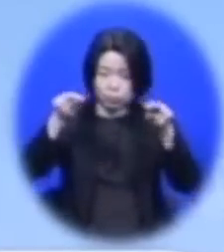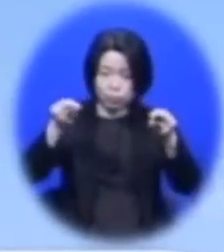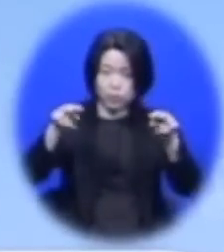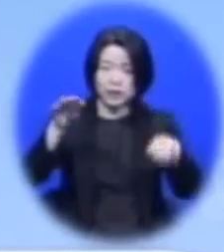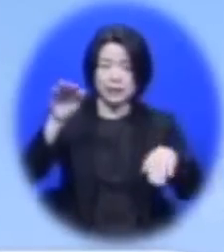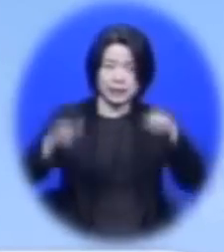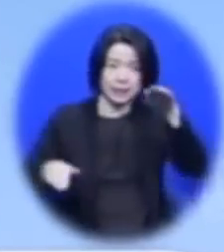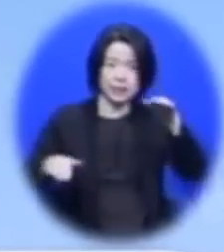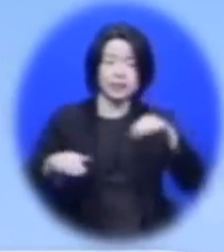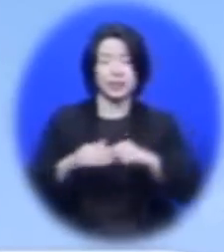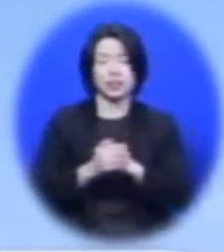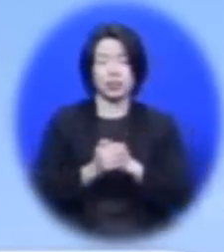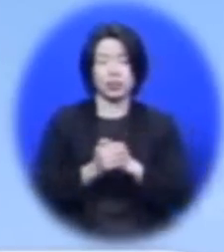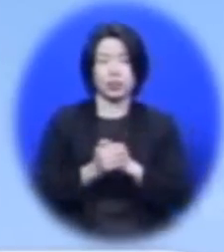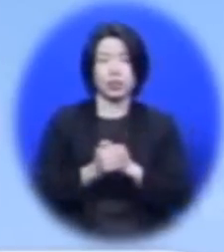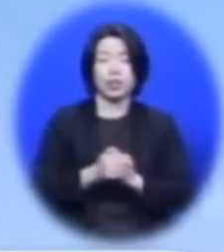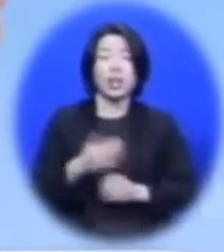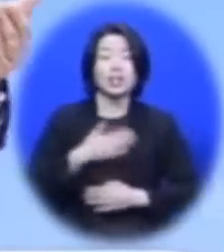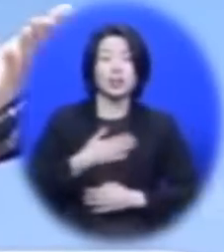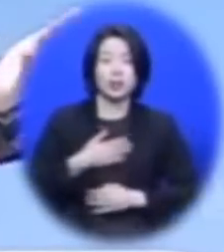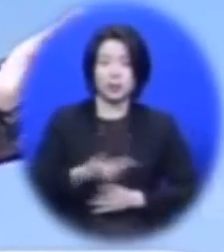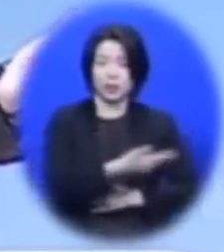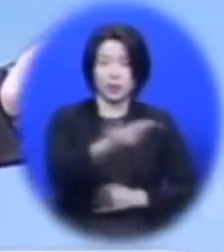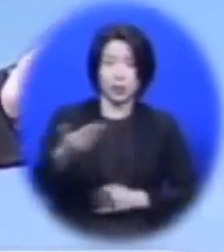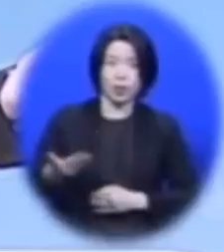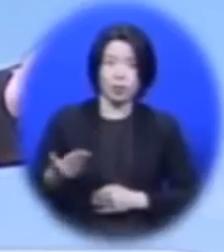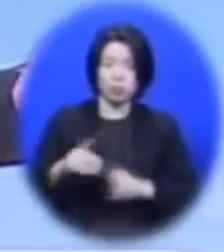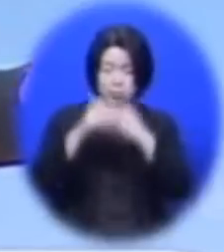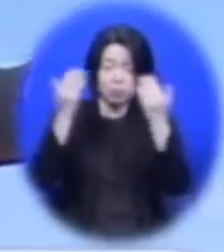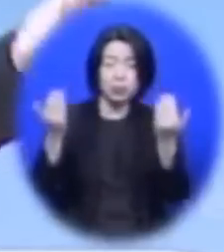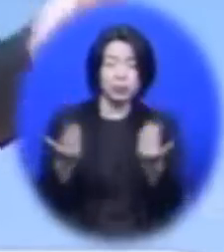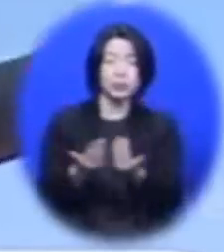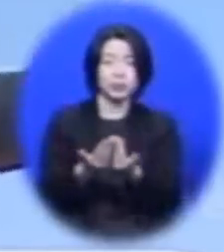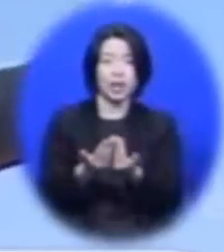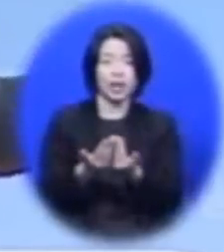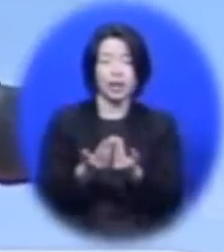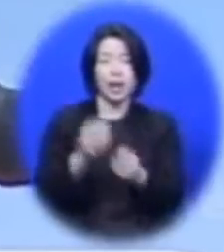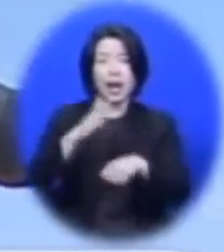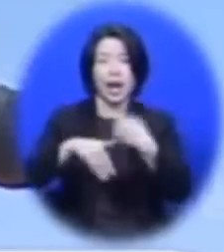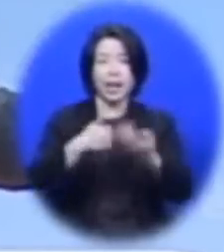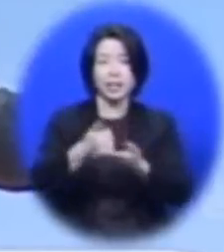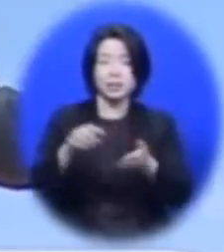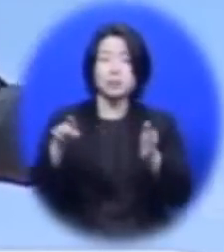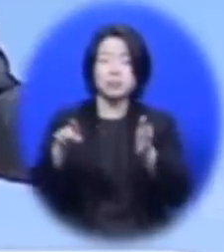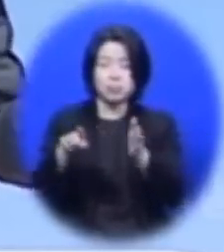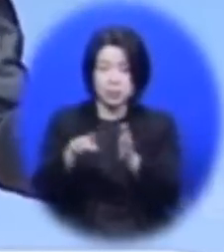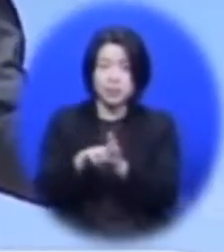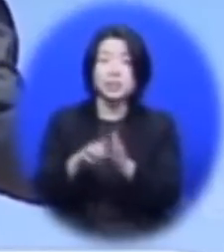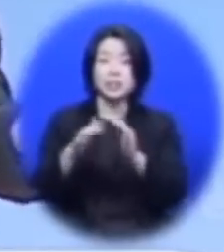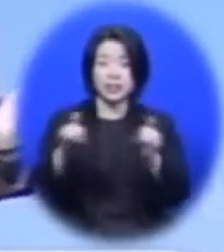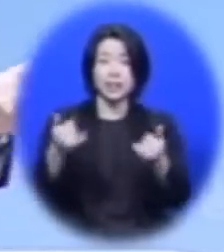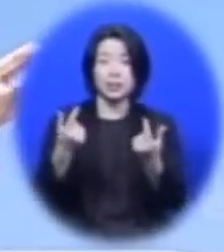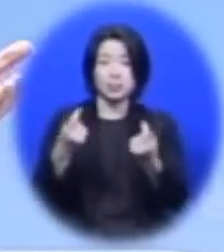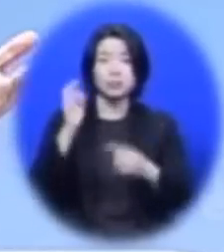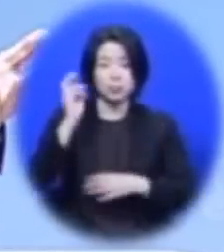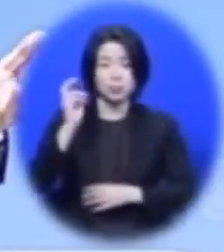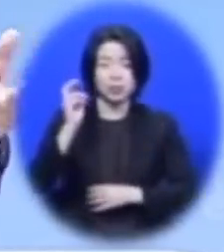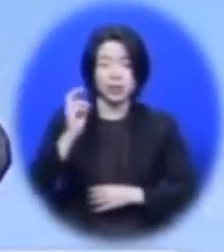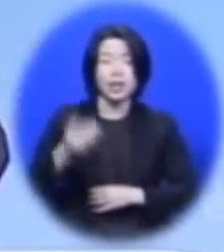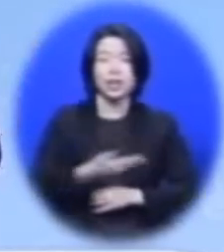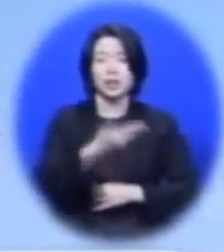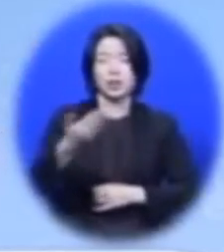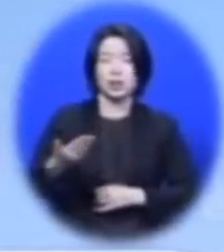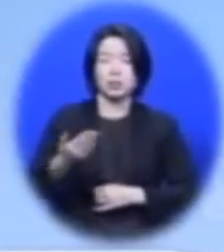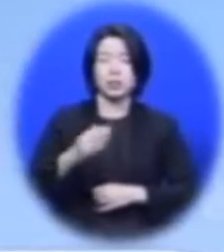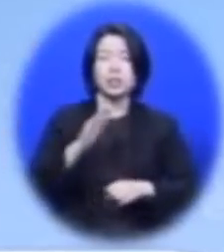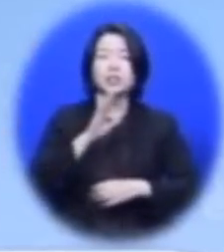다릅니다. 저는 여러분들 모두가 다 하나님을 믿으시는 사람이실 텐데, 여러분들은